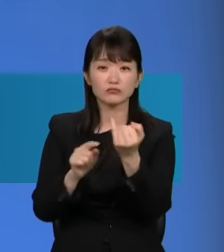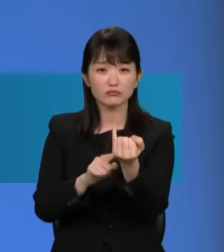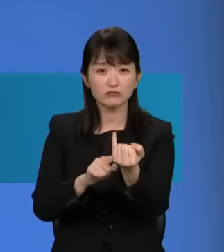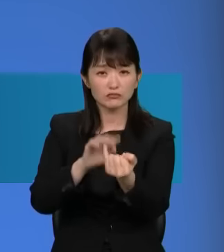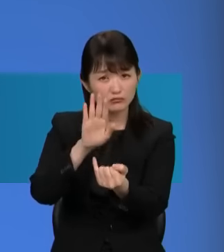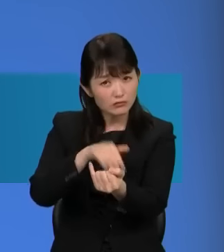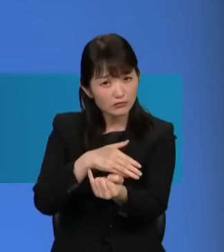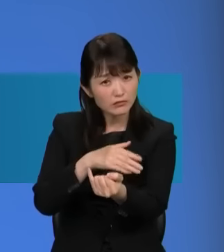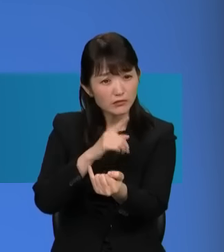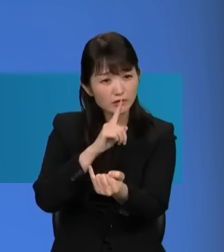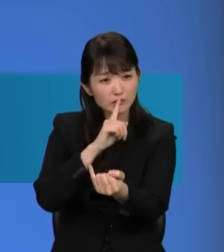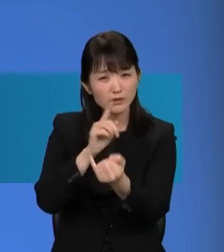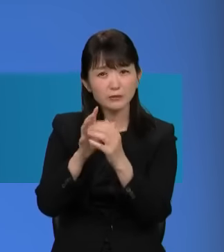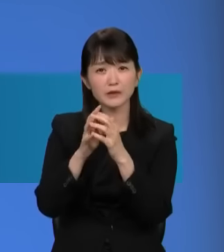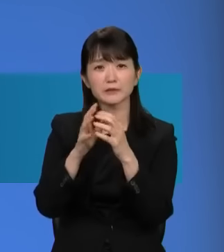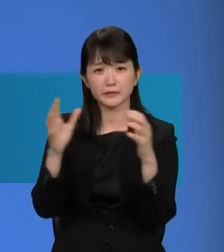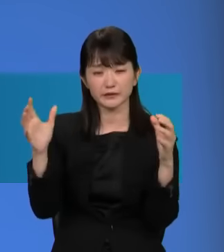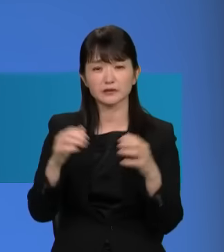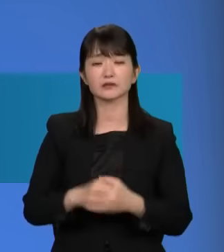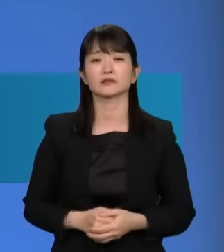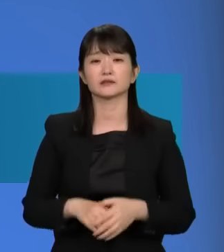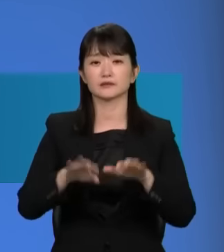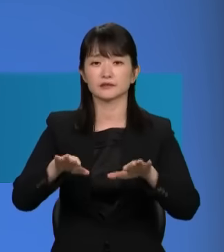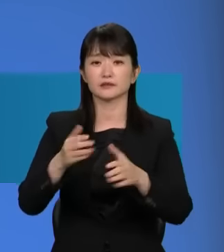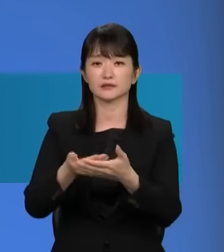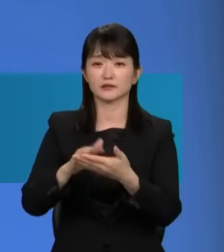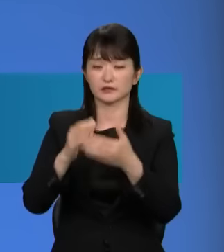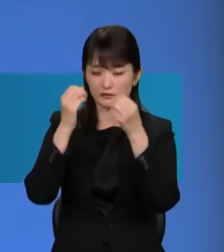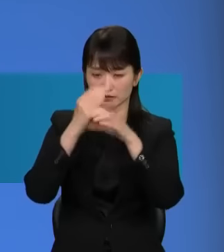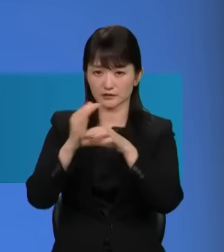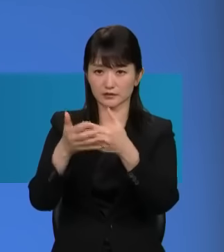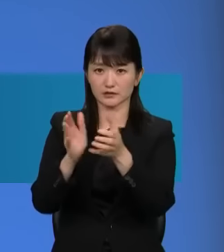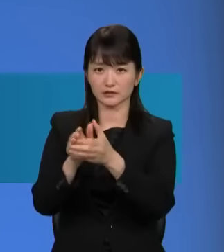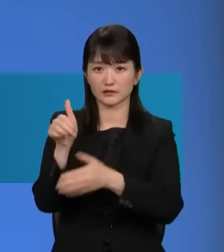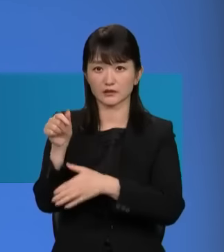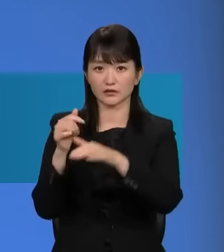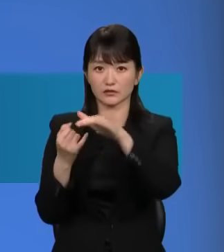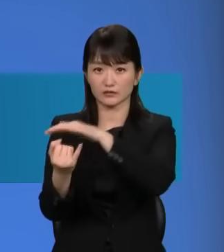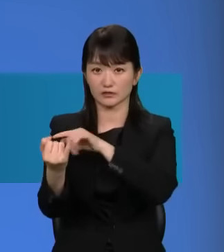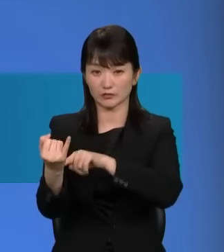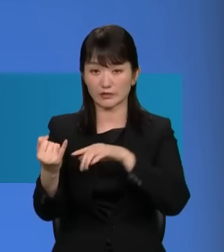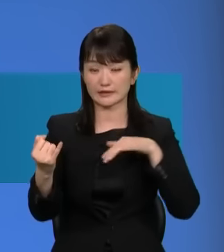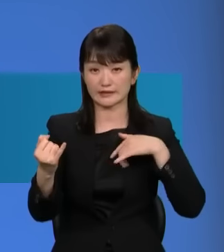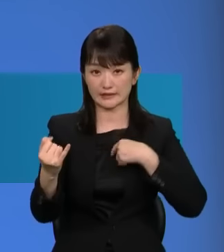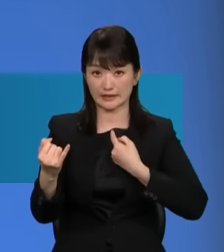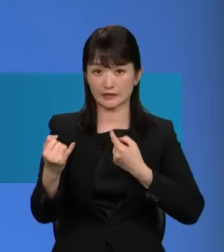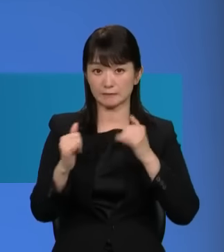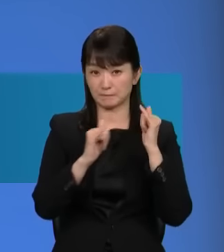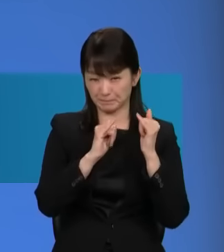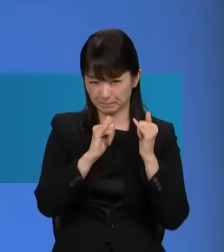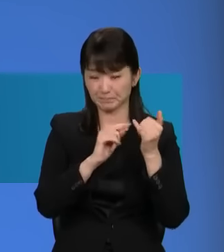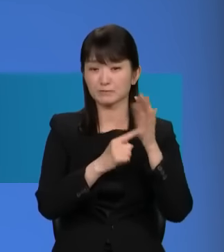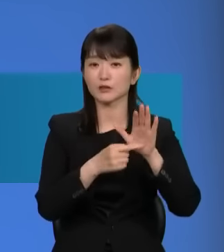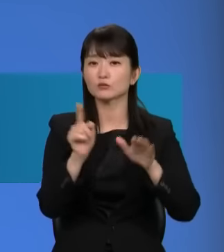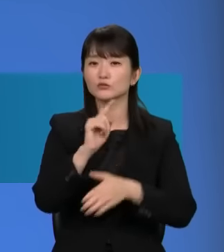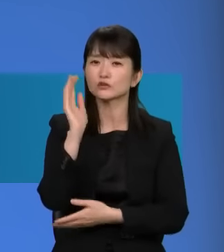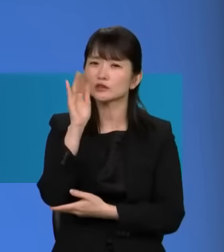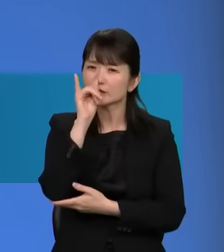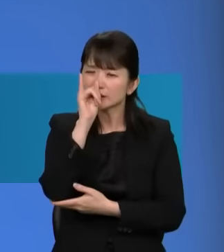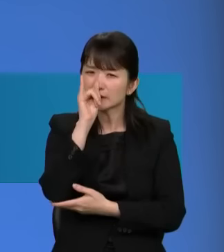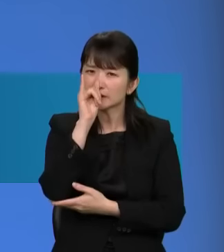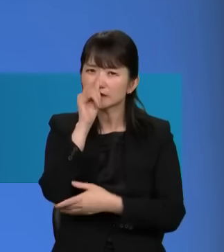부적절한 관이 논란을 고했습니다 오늘 개혁신당 허은나 대표가 자신이 통화했다고 밝히고 나서면서 무슨 이야기가